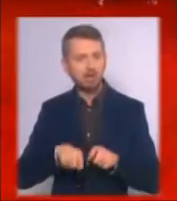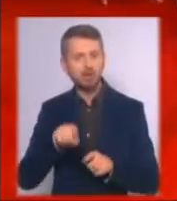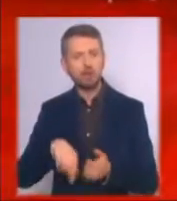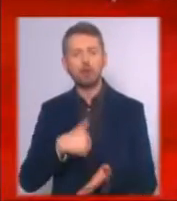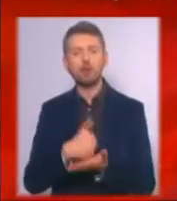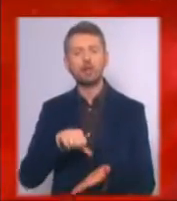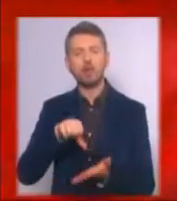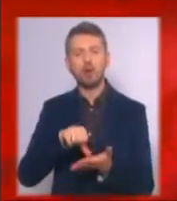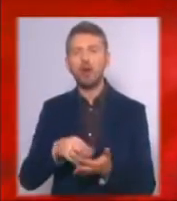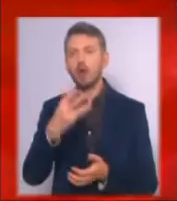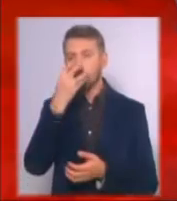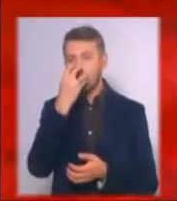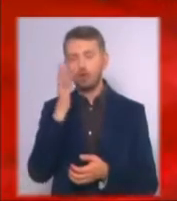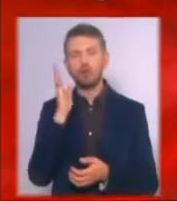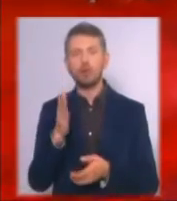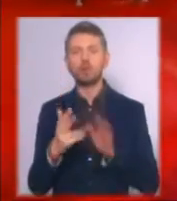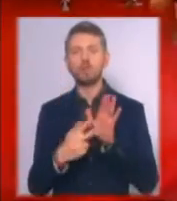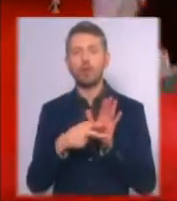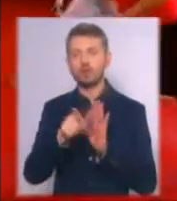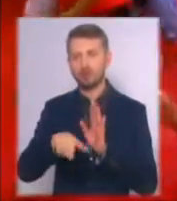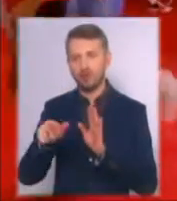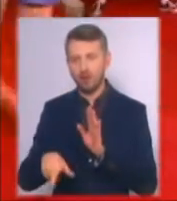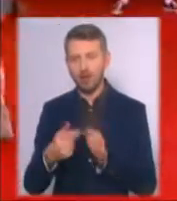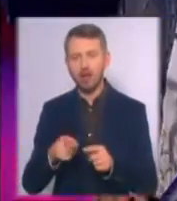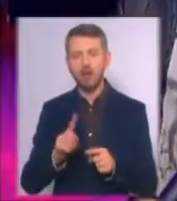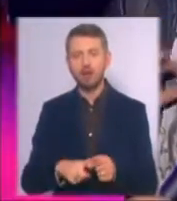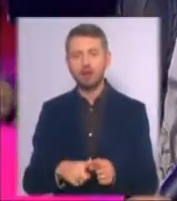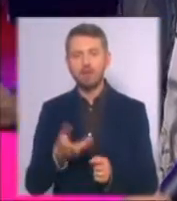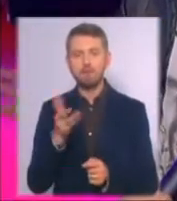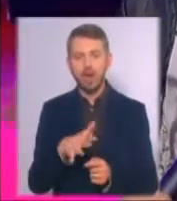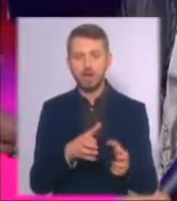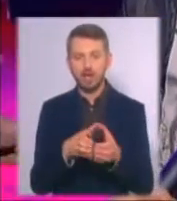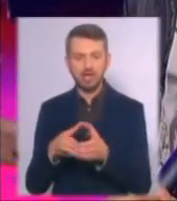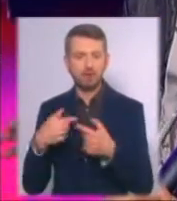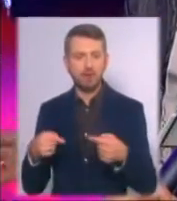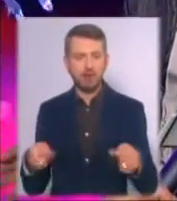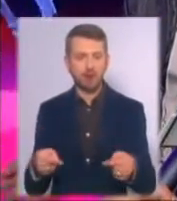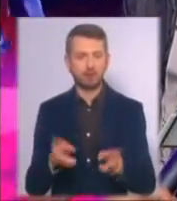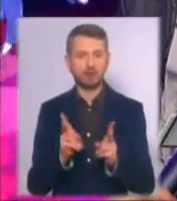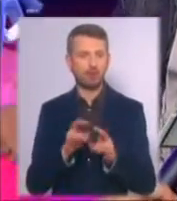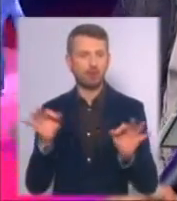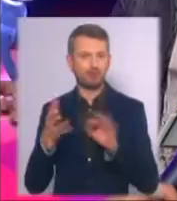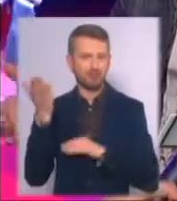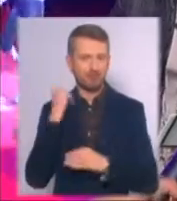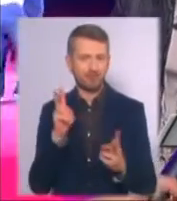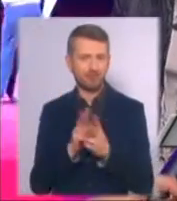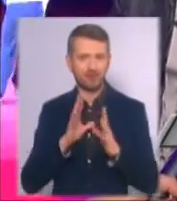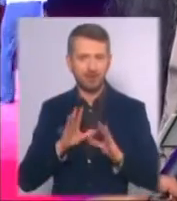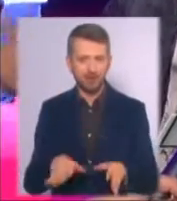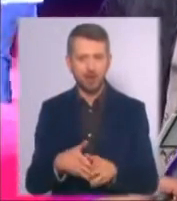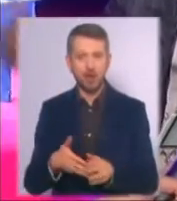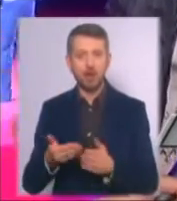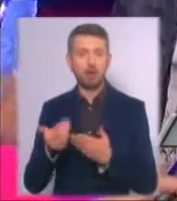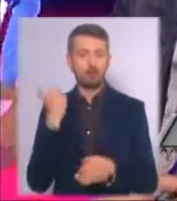Клоунів буде 8 чоловік. Это 5 коллективов разных, которые не встречались друг с другом. До этого мы вместе